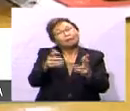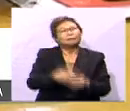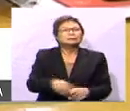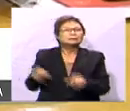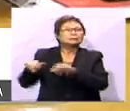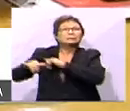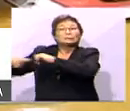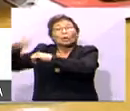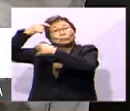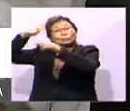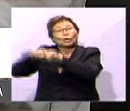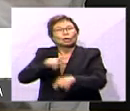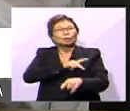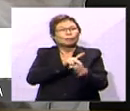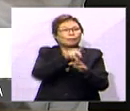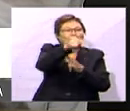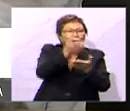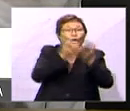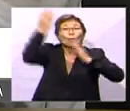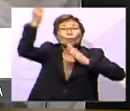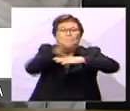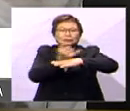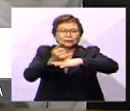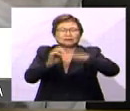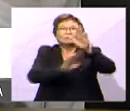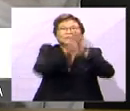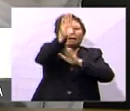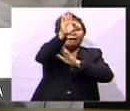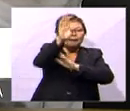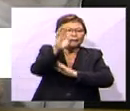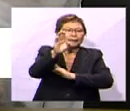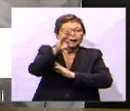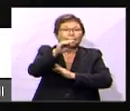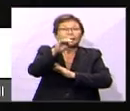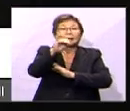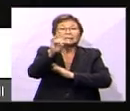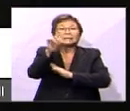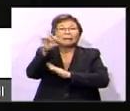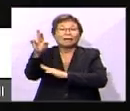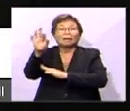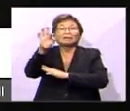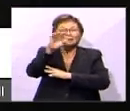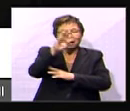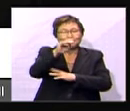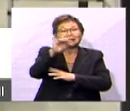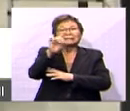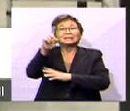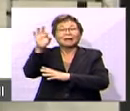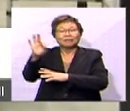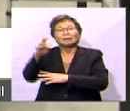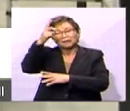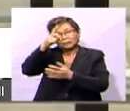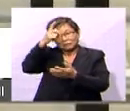Senada dengan pendapat itu, Ketua Pakar Ekonomi Malaysia Industrial Development Finance Berhad MIDF, Dr. Kamarudin Mohamad Noor,